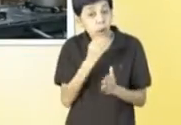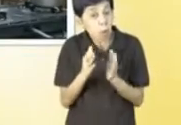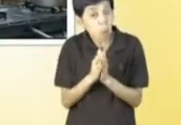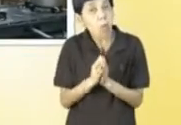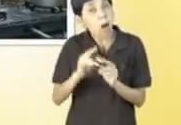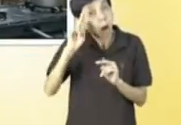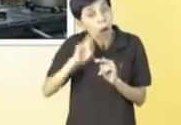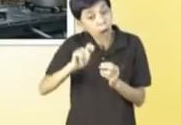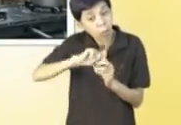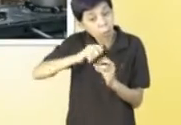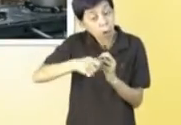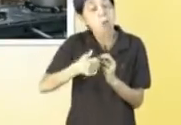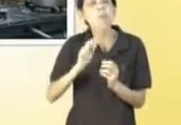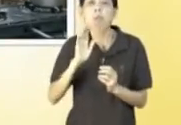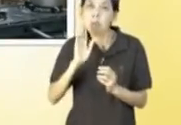ด้วย